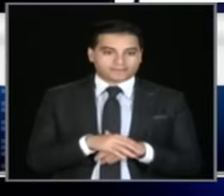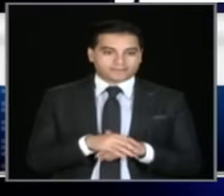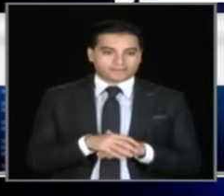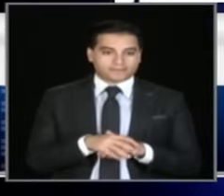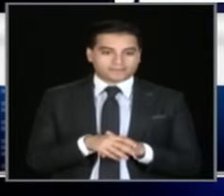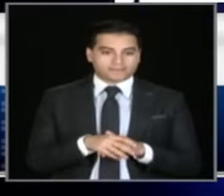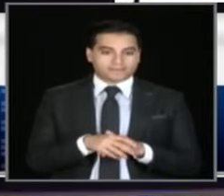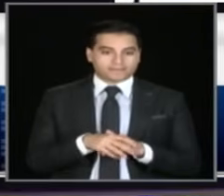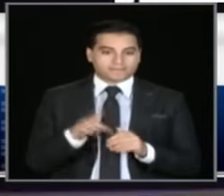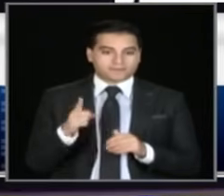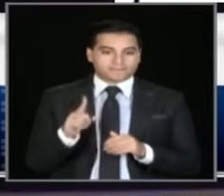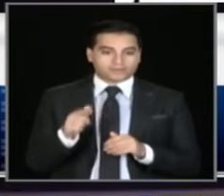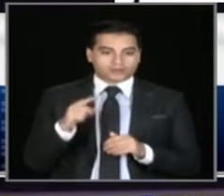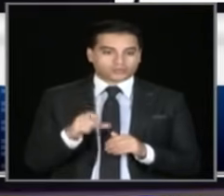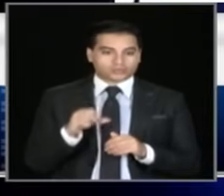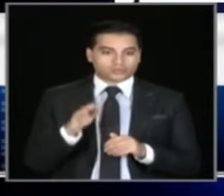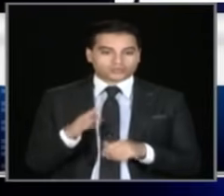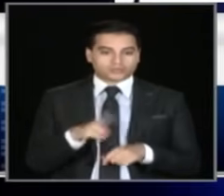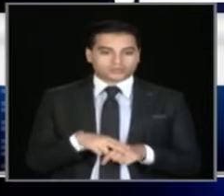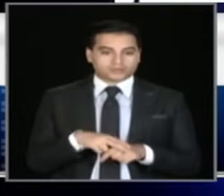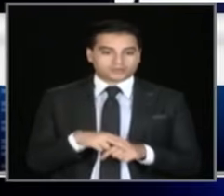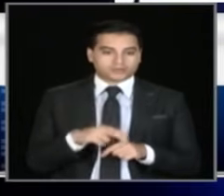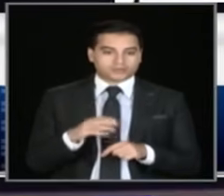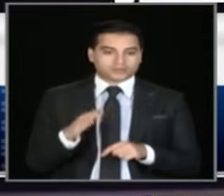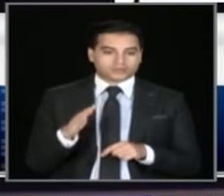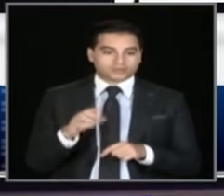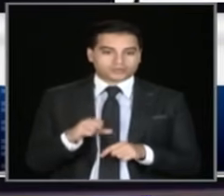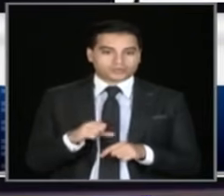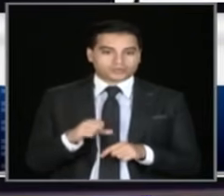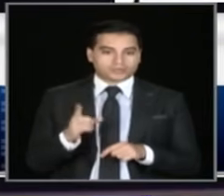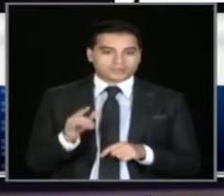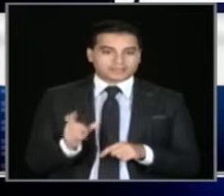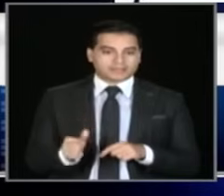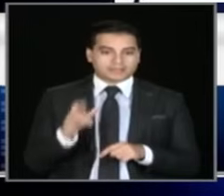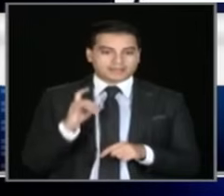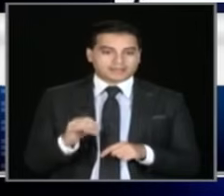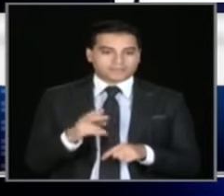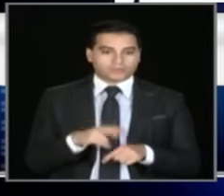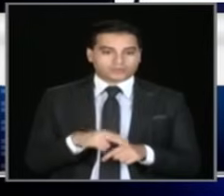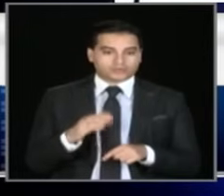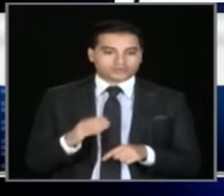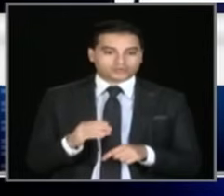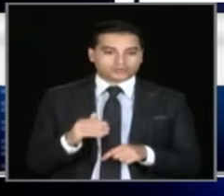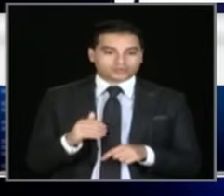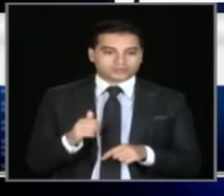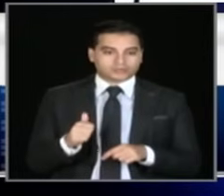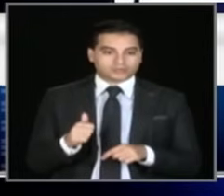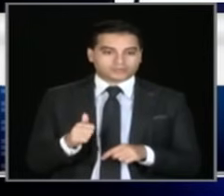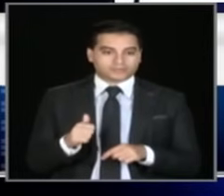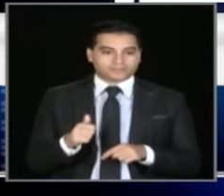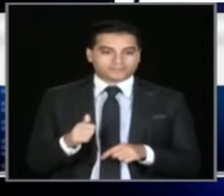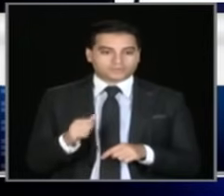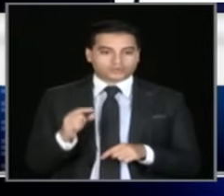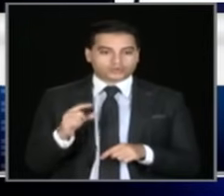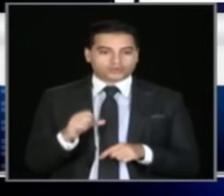هستبعد بربادوس. ماشي. وكنت هستبعد سورينام. جميل. فهي كانت ما بين جامايكا